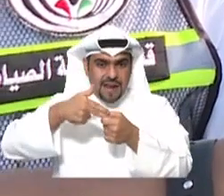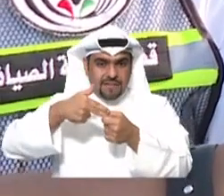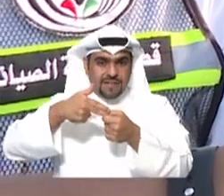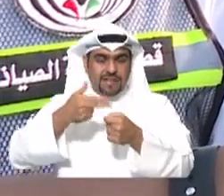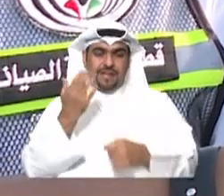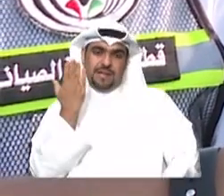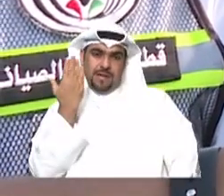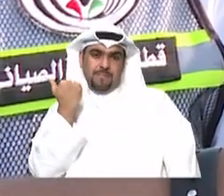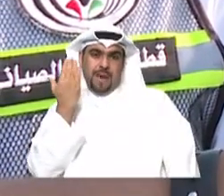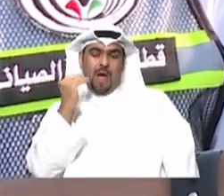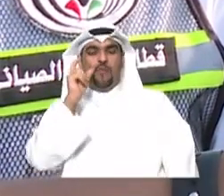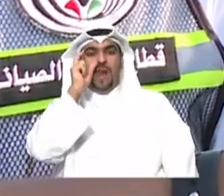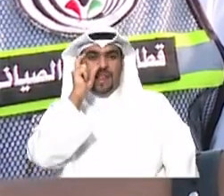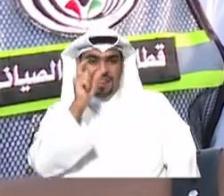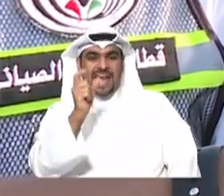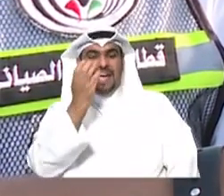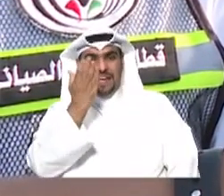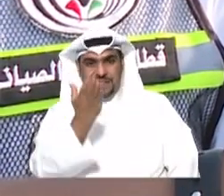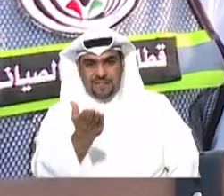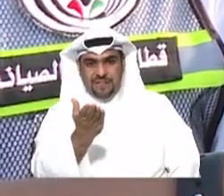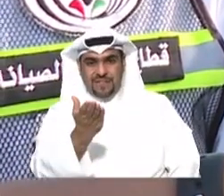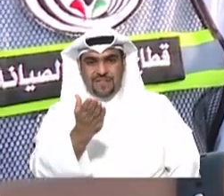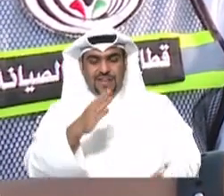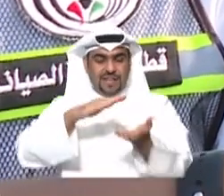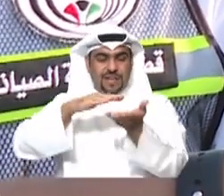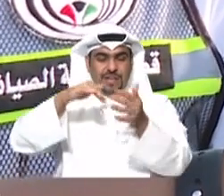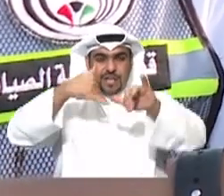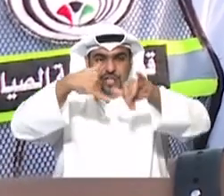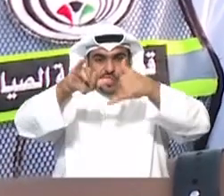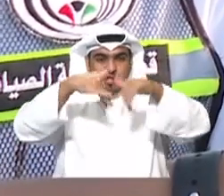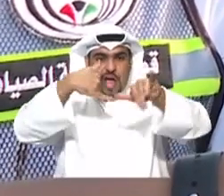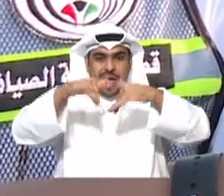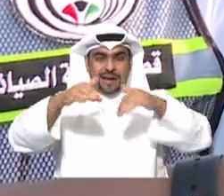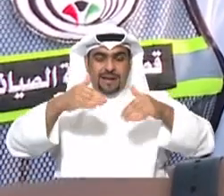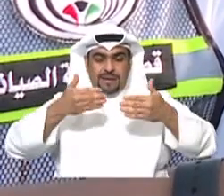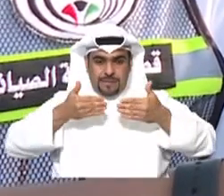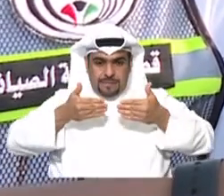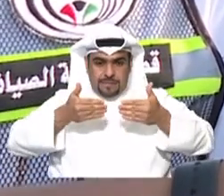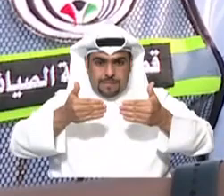متأخرة، فحارصة أن كل المخططات